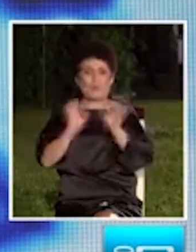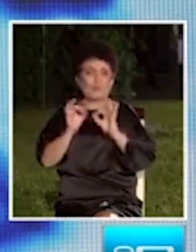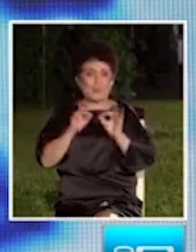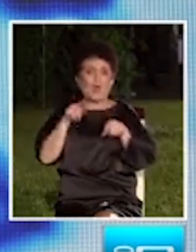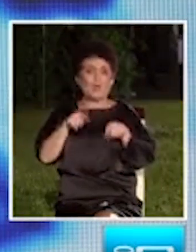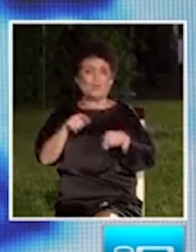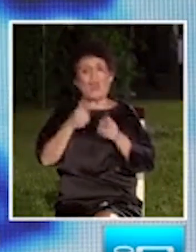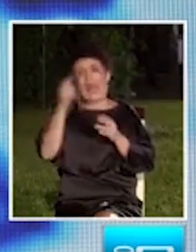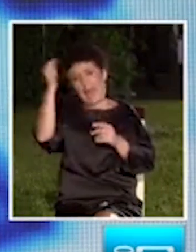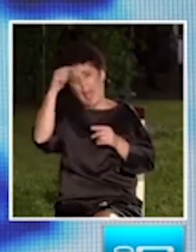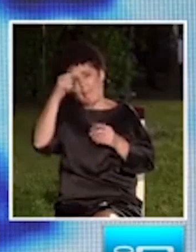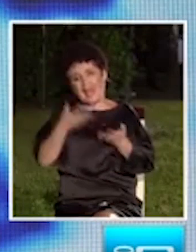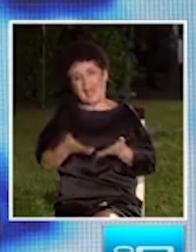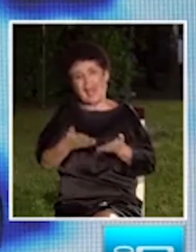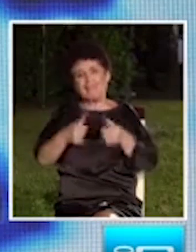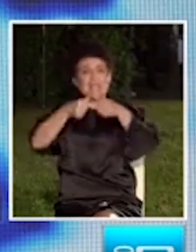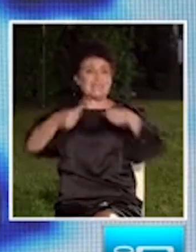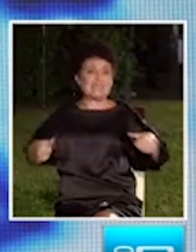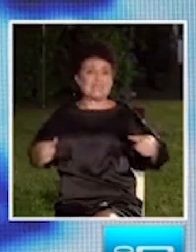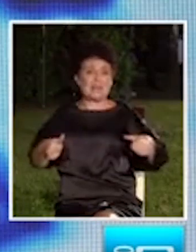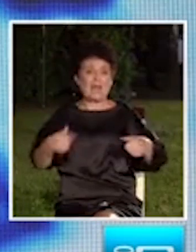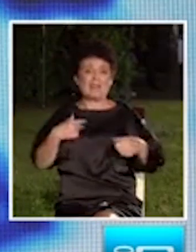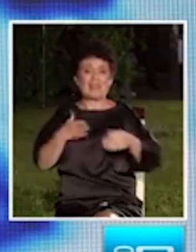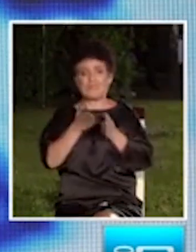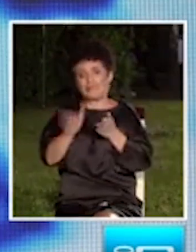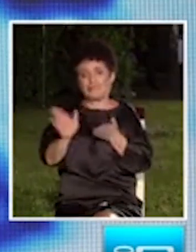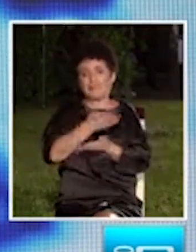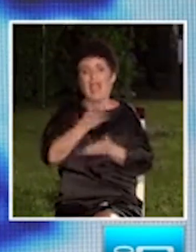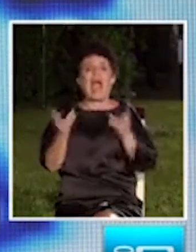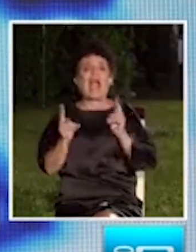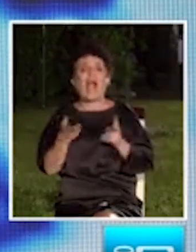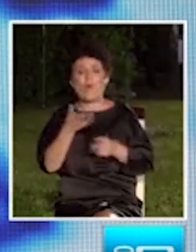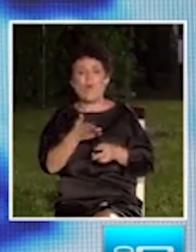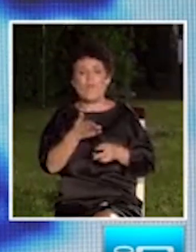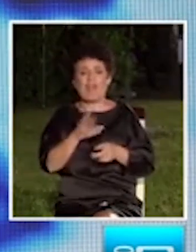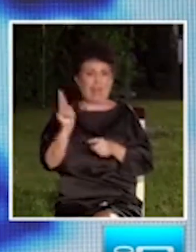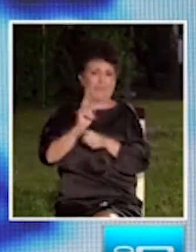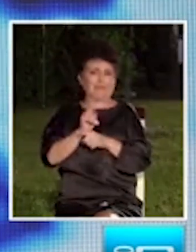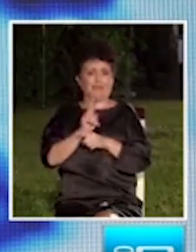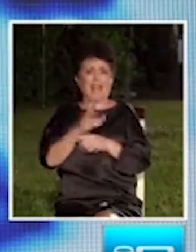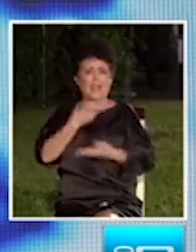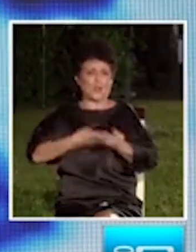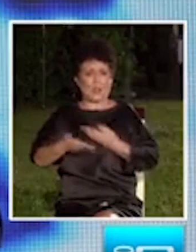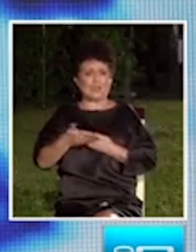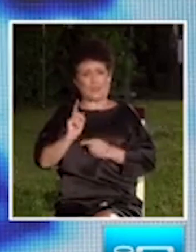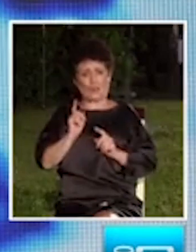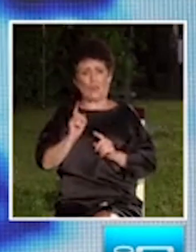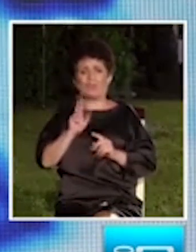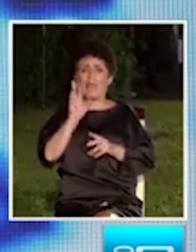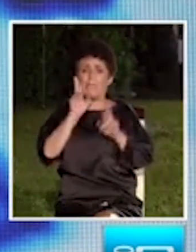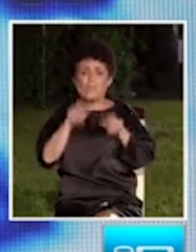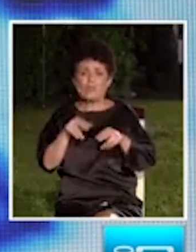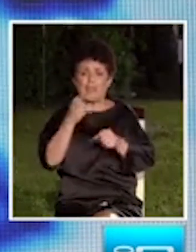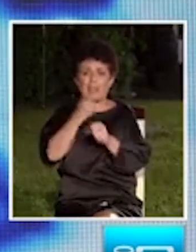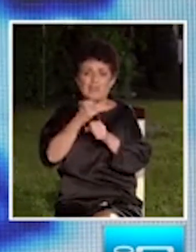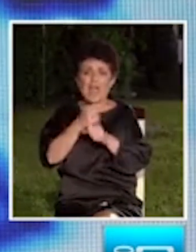Тоа ни е намерата. Цел еден систем е. Треба да го разграничите како тоа да не изманипулира стопанството со него, за да може да го ставиме